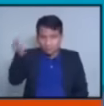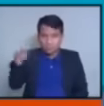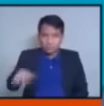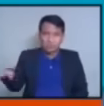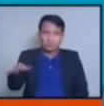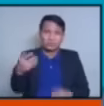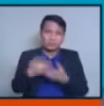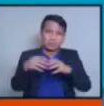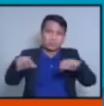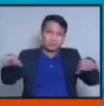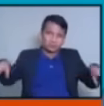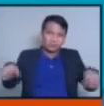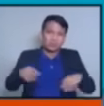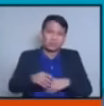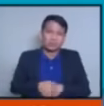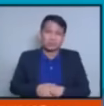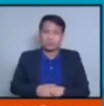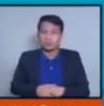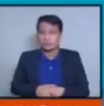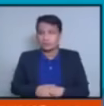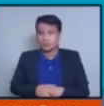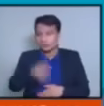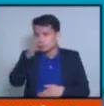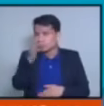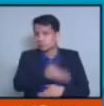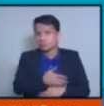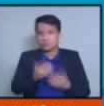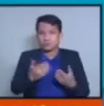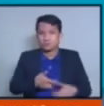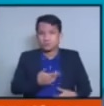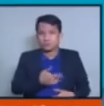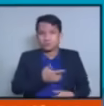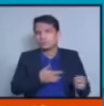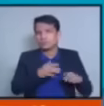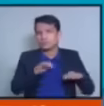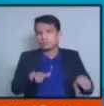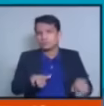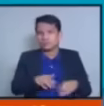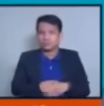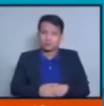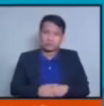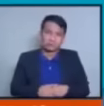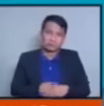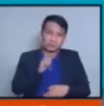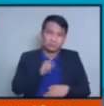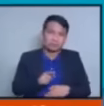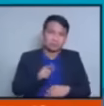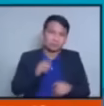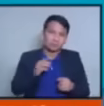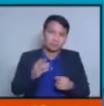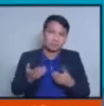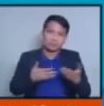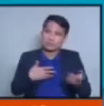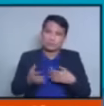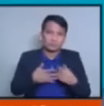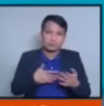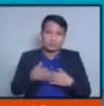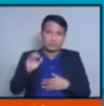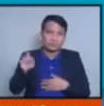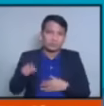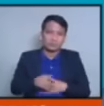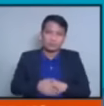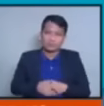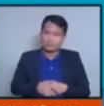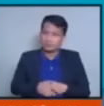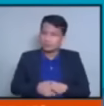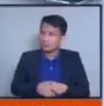ng mga kapitbahay. Hindi at wala po, kayong pakialam sa damdamin ng bata. Yun po yun eh. May kaso ka doon, sir. Anyway. Alam po ng barangay yan.